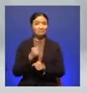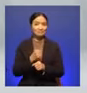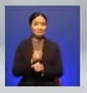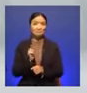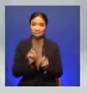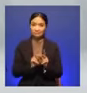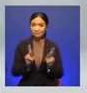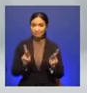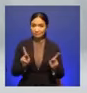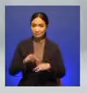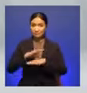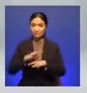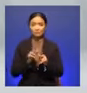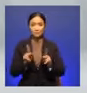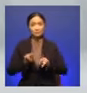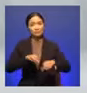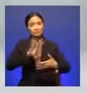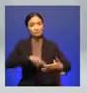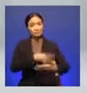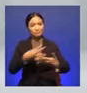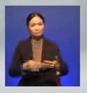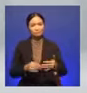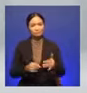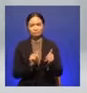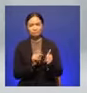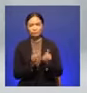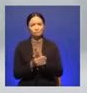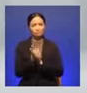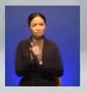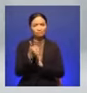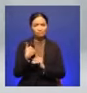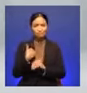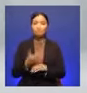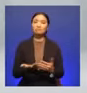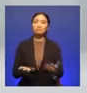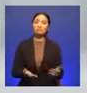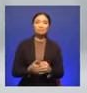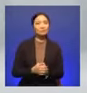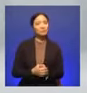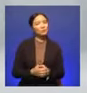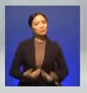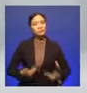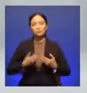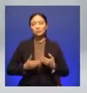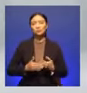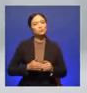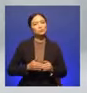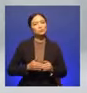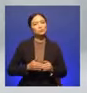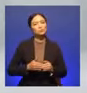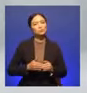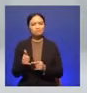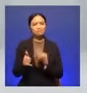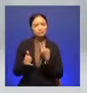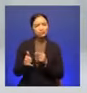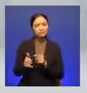รมการบริหารแผนเป็นผู้ทรงคุณวุฒิเป็นภาคีเครือข่ายแล้วแต่ช่วงปีจังหวะชีวิตที่แตกต่างไปแต่เราก็